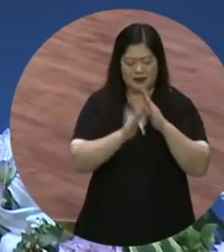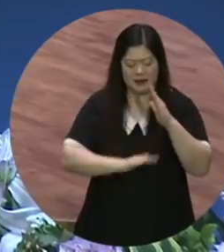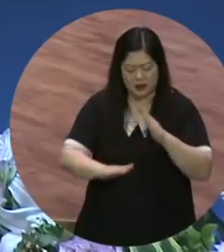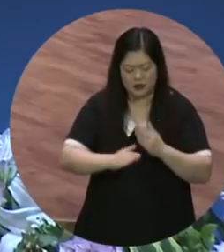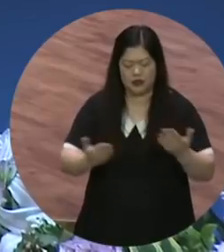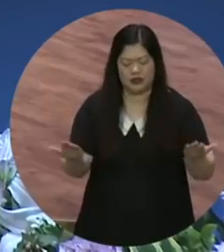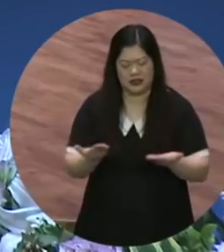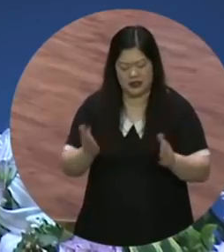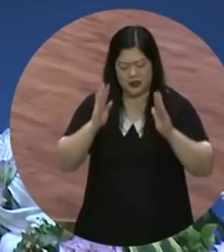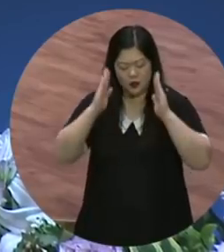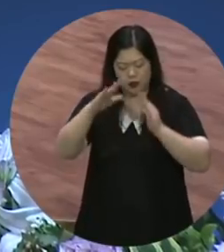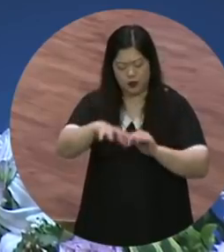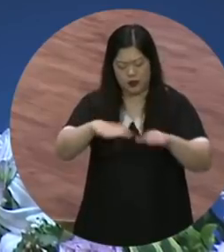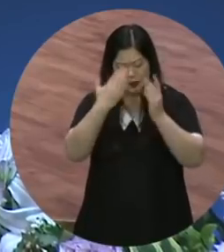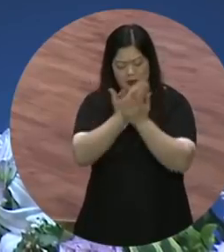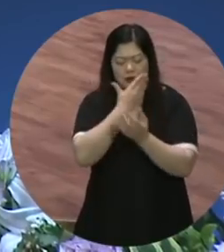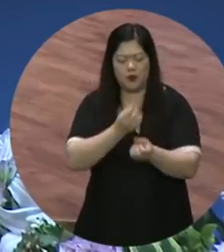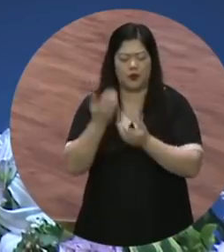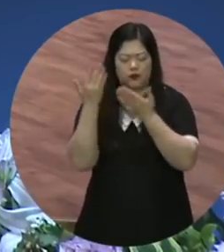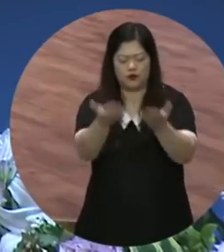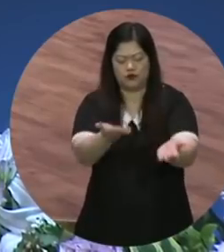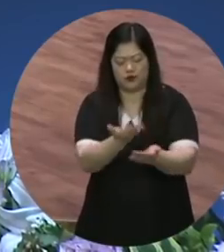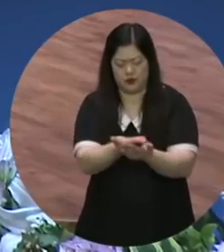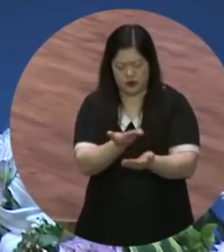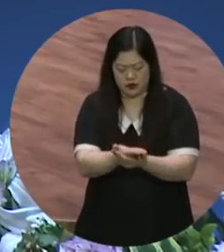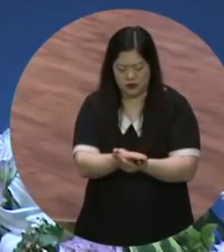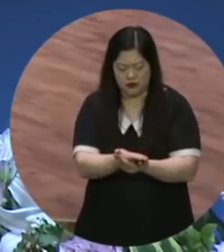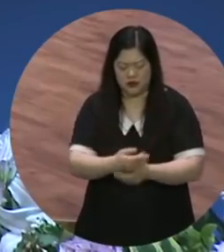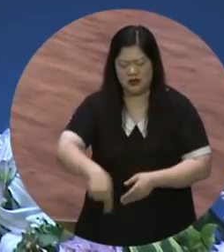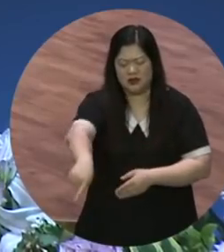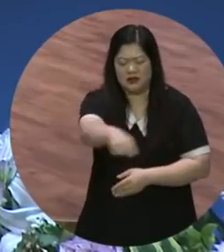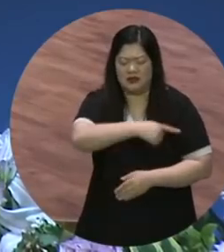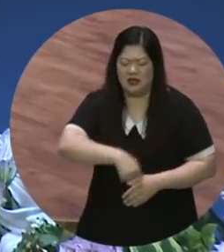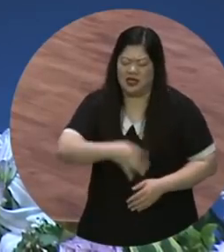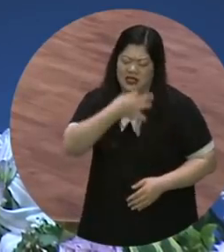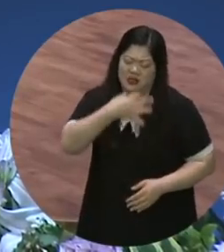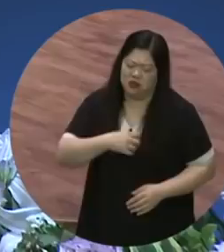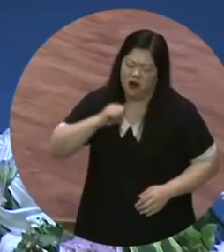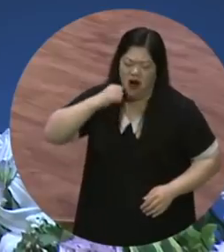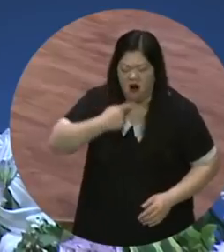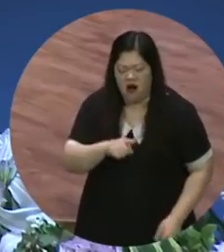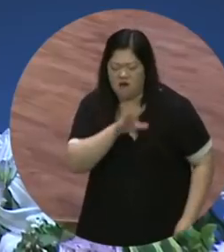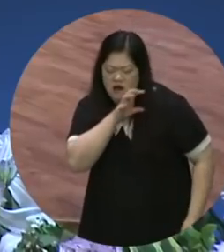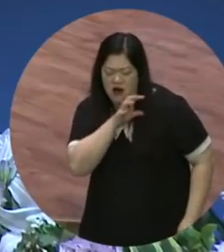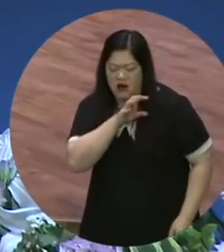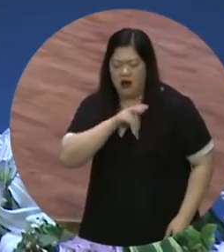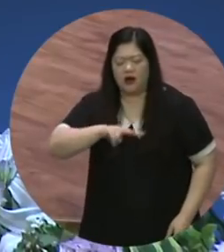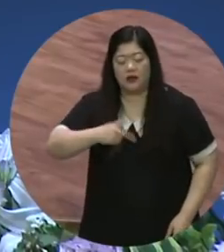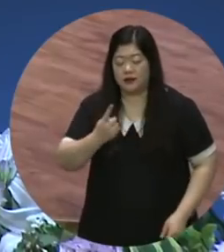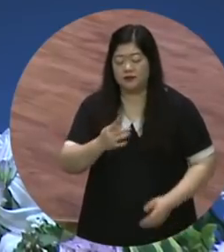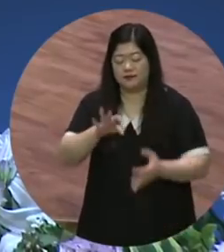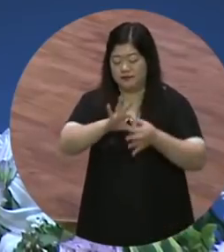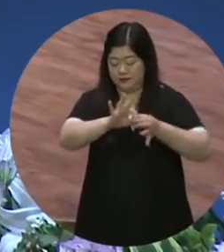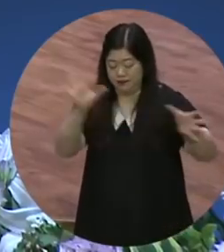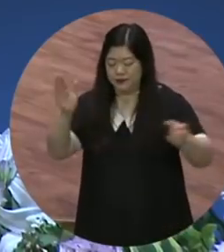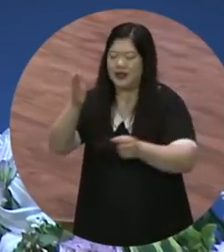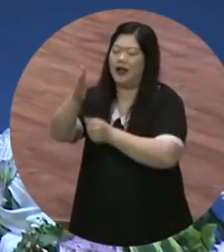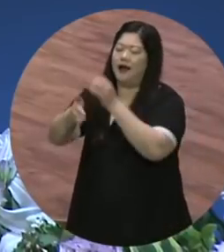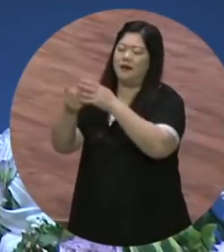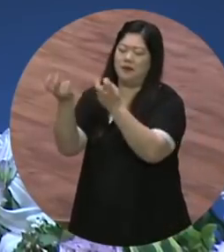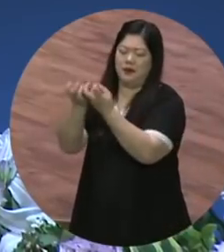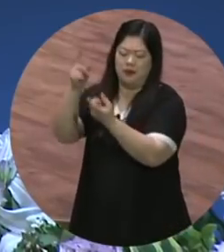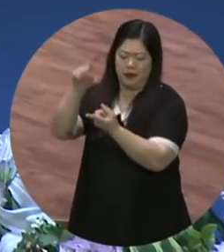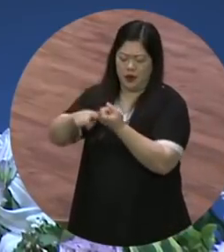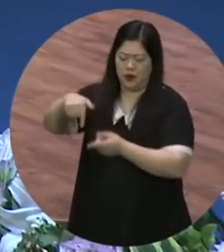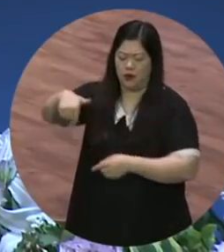세고번장을 축복해 주옵소서. 세상 사람들은 힘들다 어렵다고 얘기하지만 하나님께서 고천의 축복을 역사하신